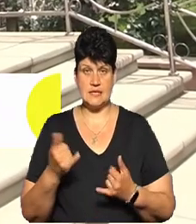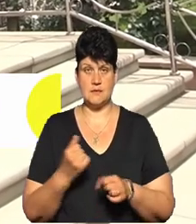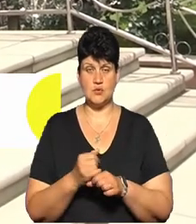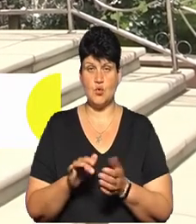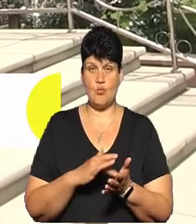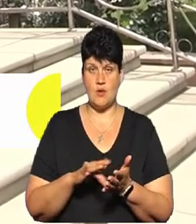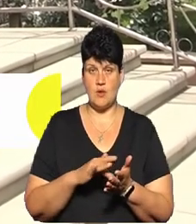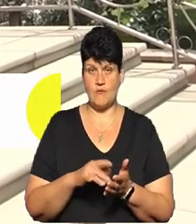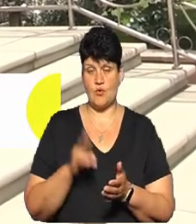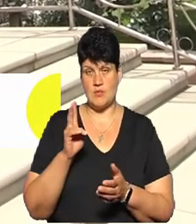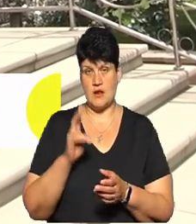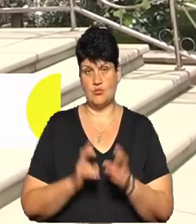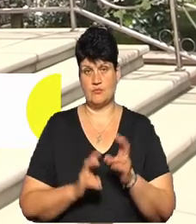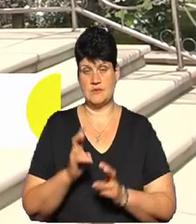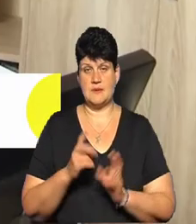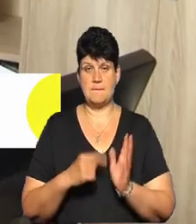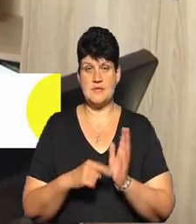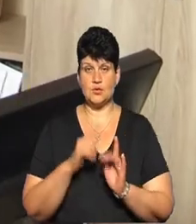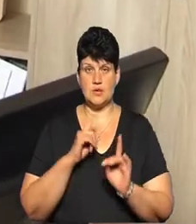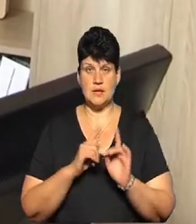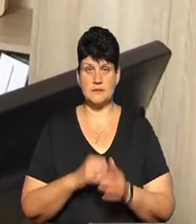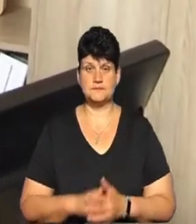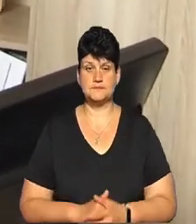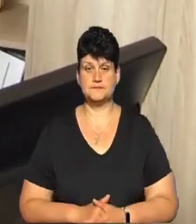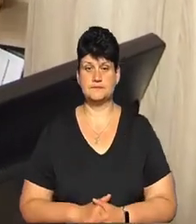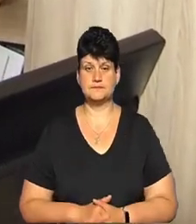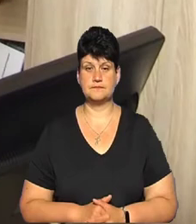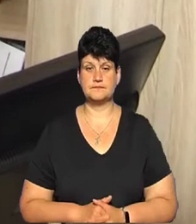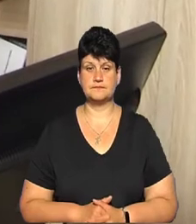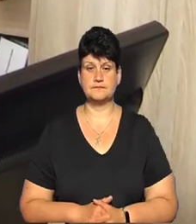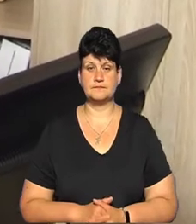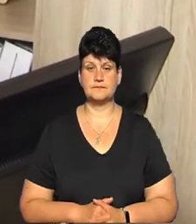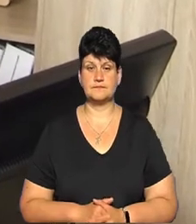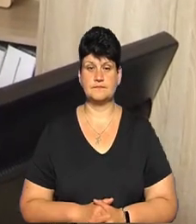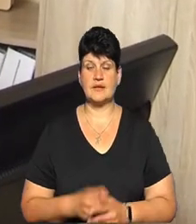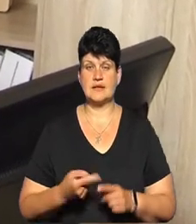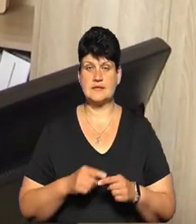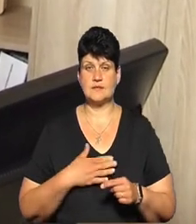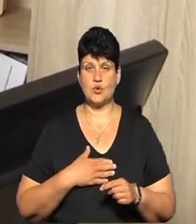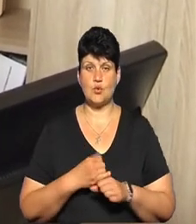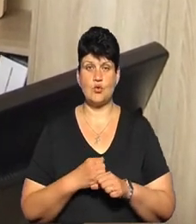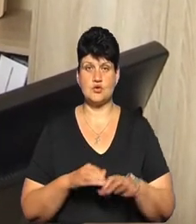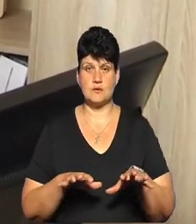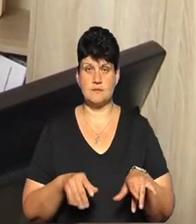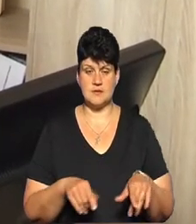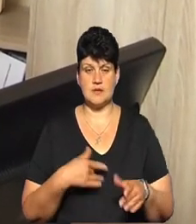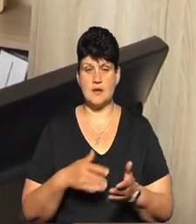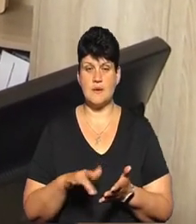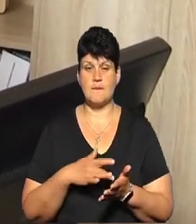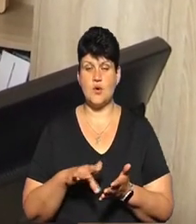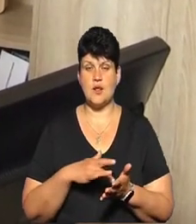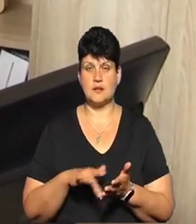комунальному підприємстві міськради. Це нам моє робоче місце. Я бухгалтер КП